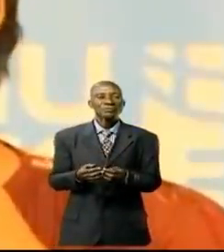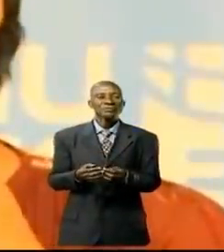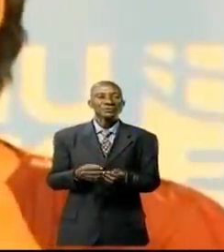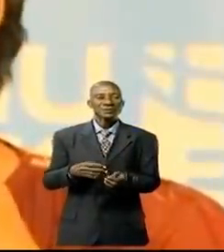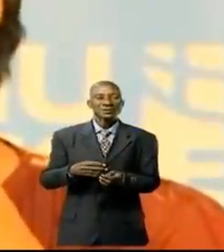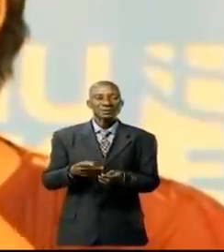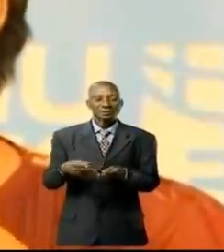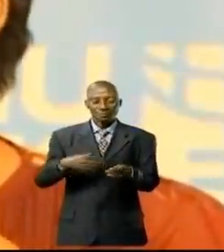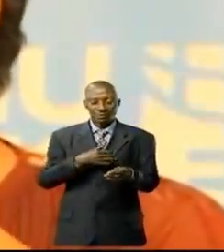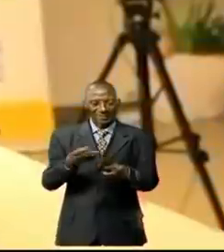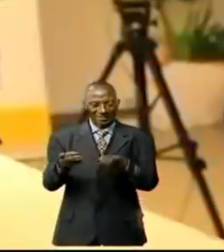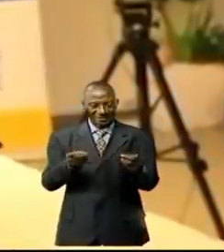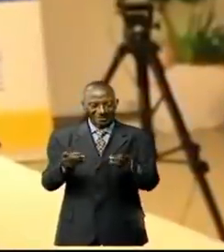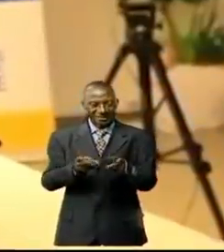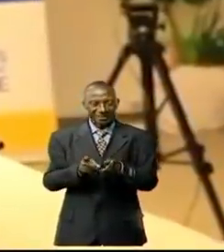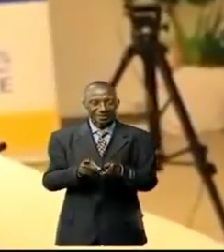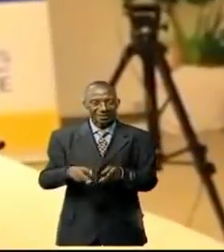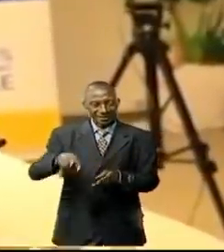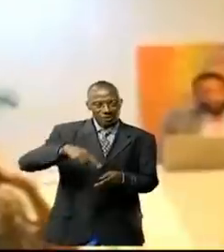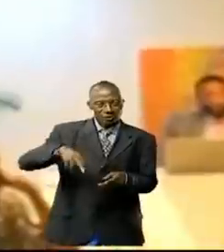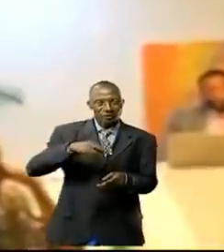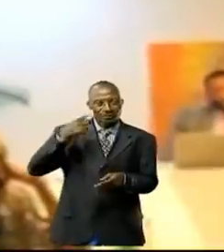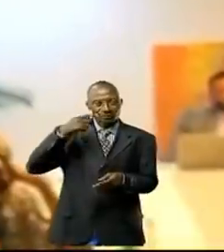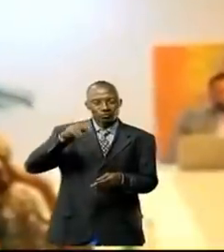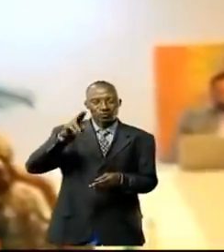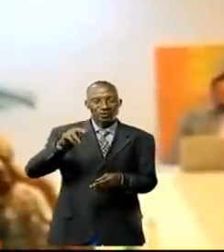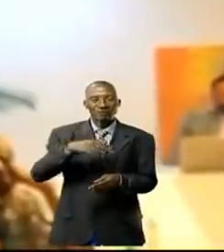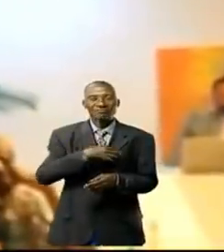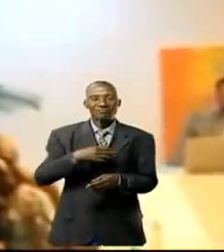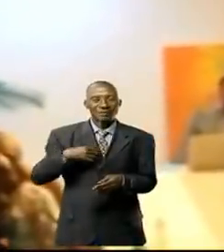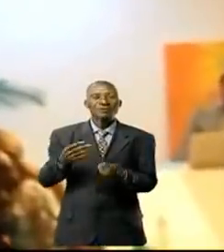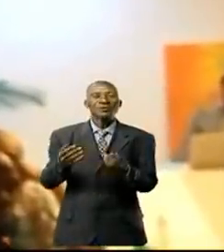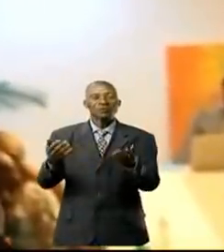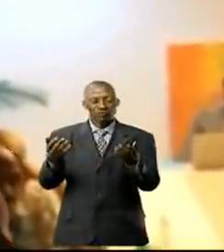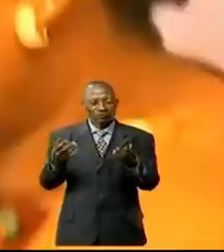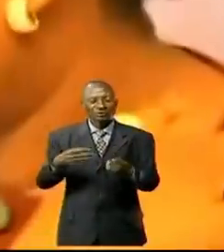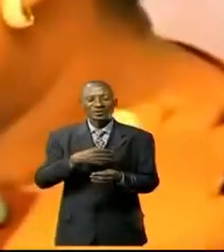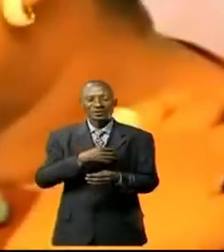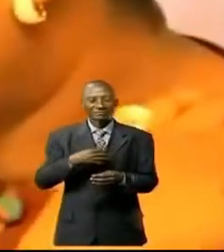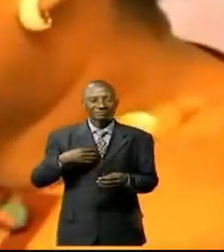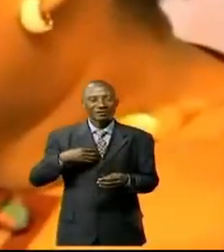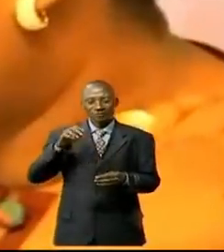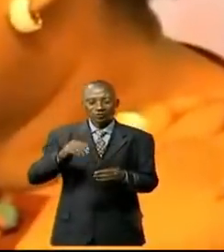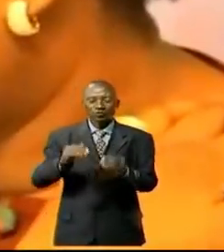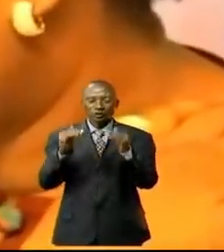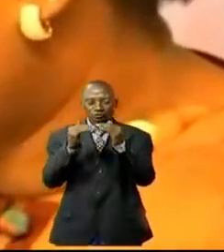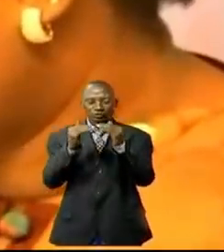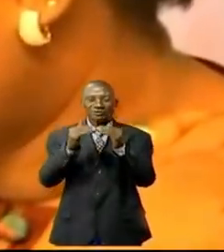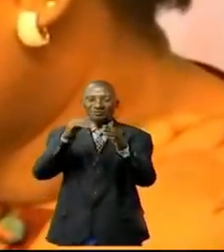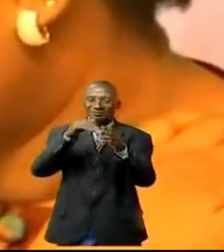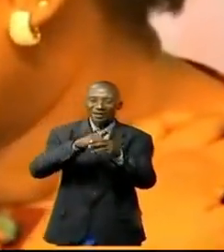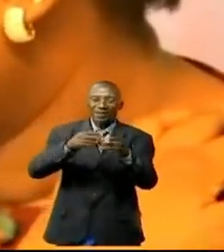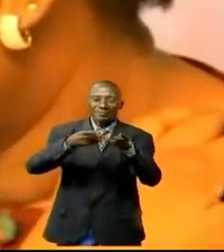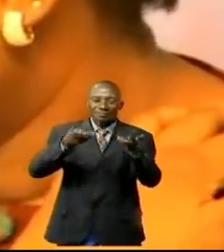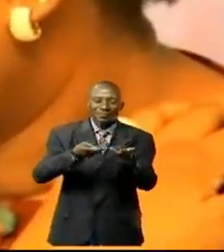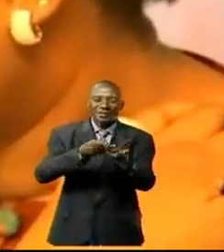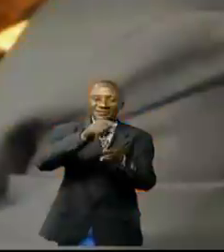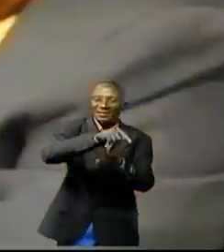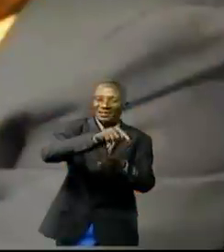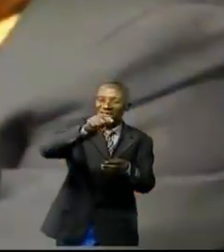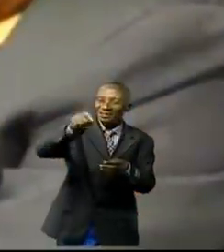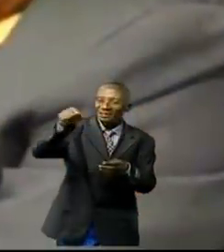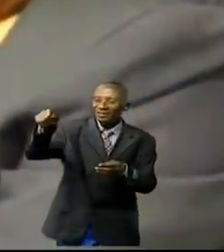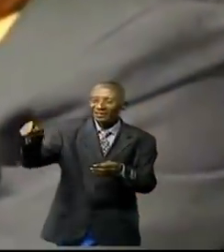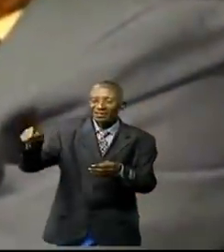Femmes contenaient les dossiers du plaidoyer pour la représentativité de la femme dans les postes de décision des différentes instances